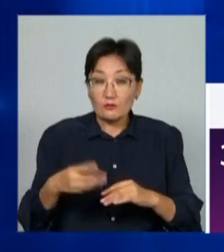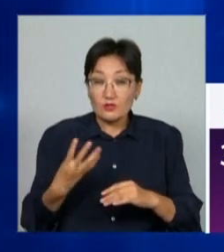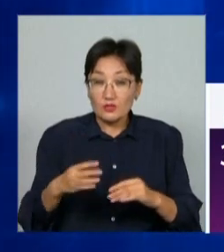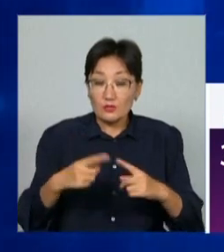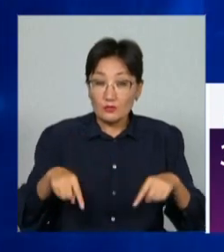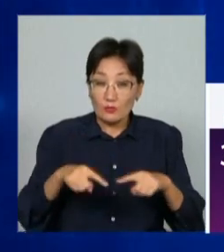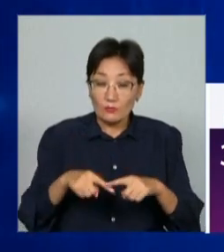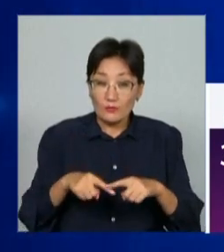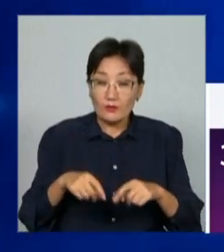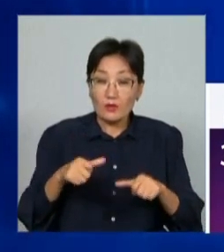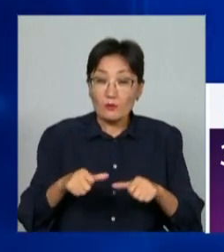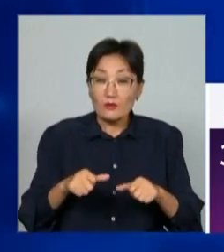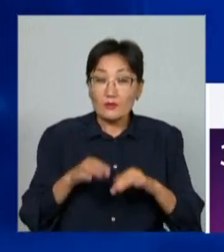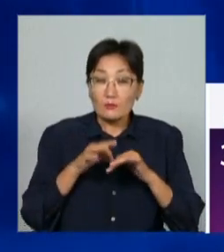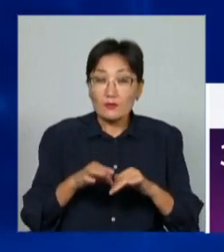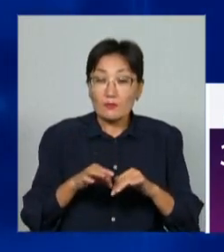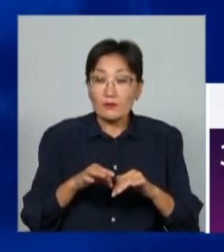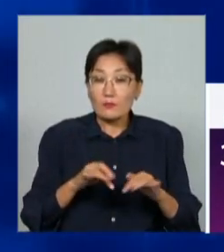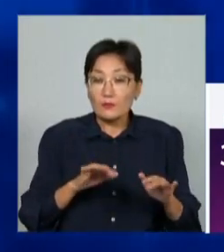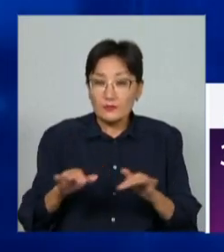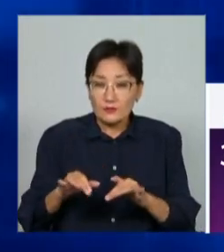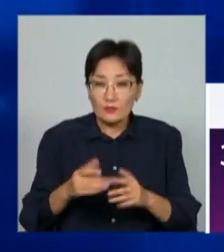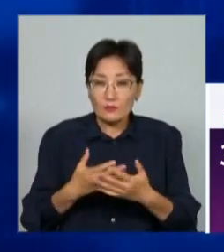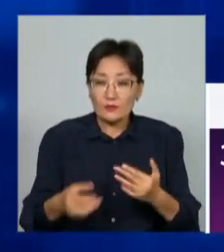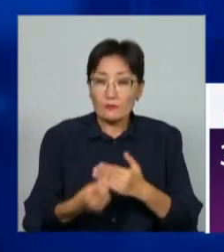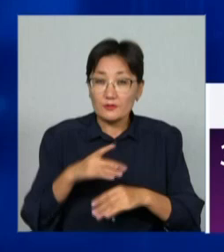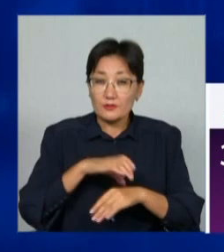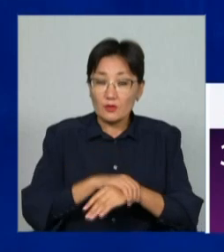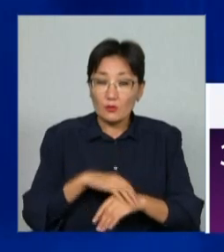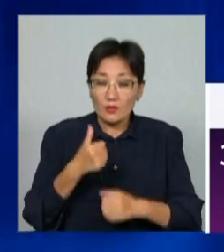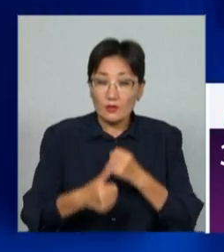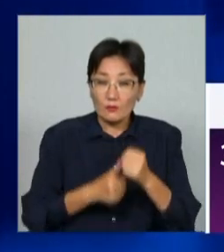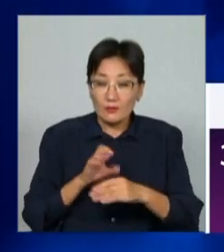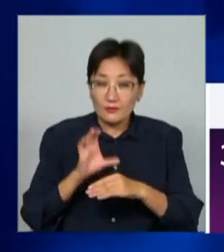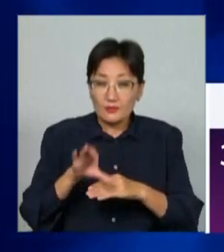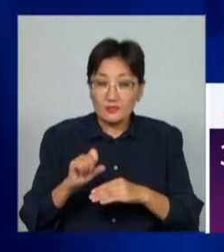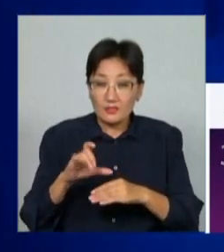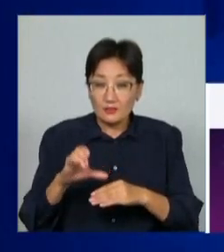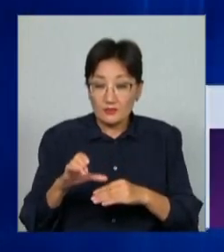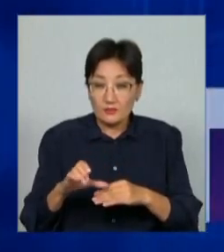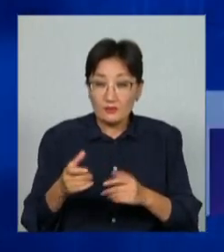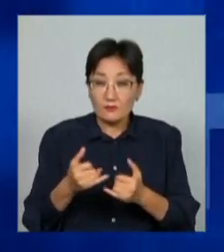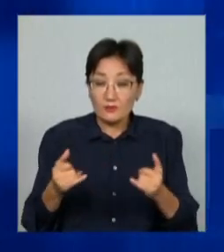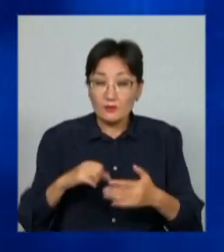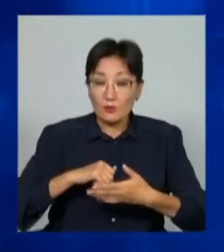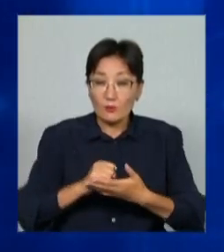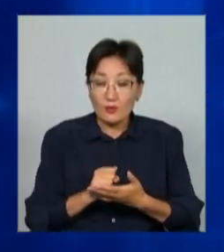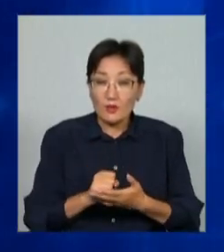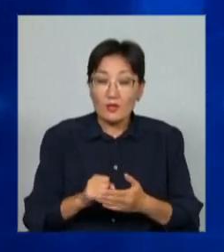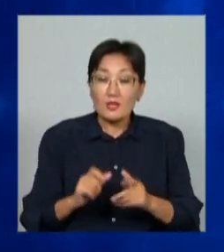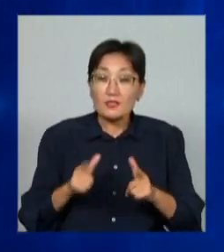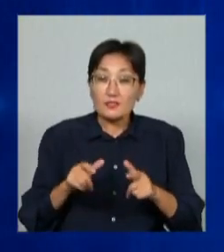заведения, проводивших мероприятия разного вида. По всем выявленным фактам материалы направлены в СЭС для принятия мер согласно